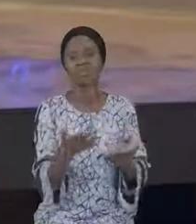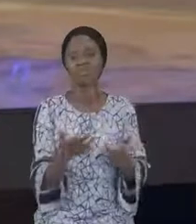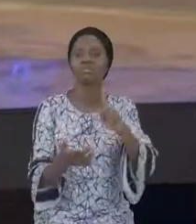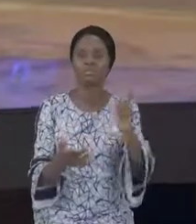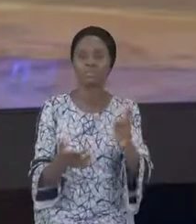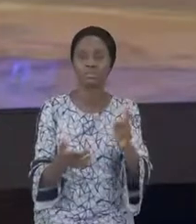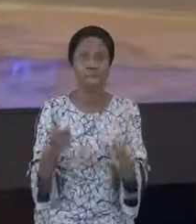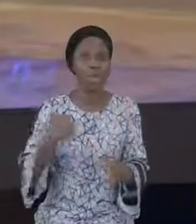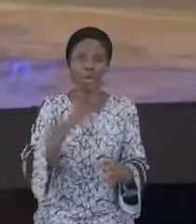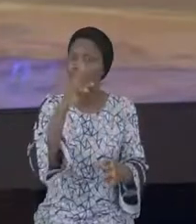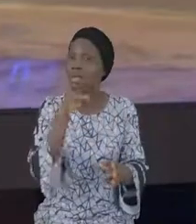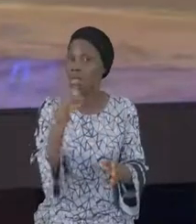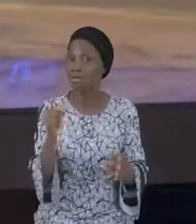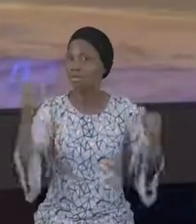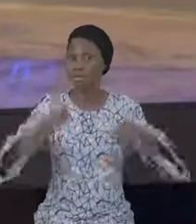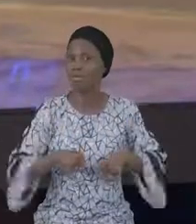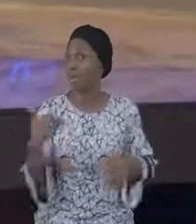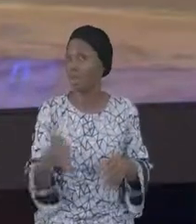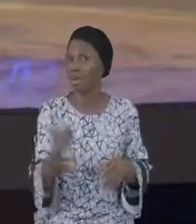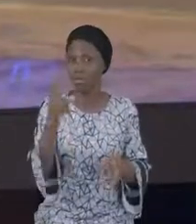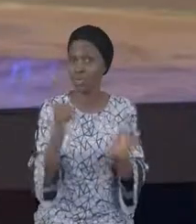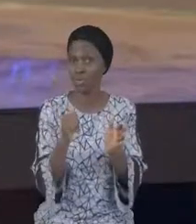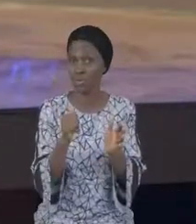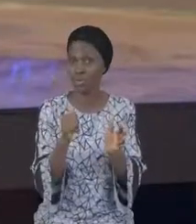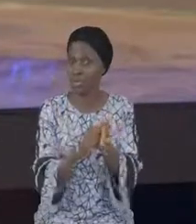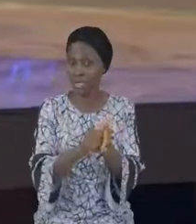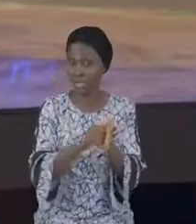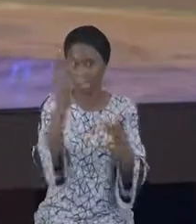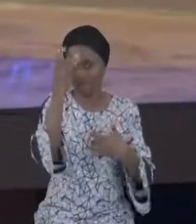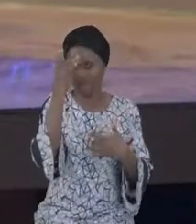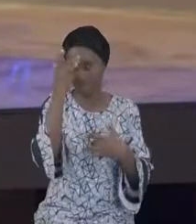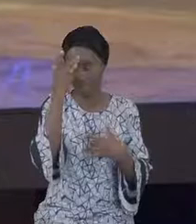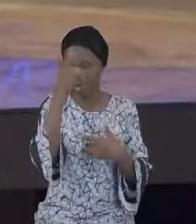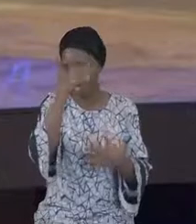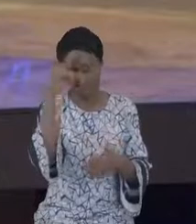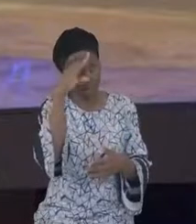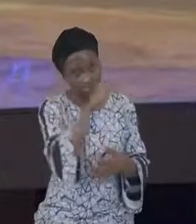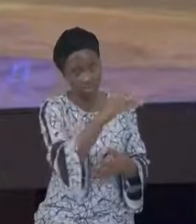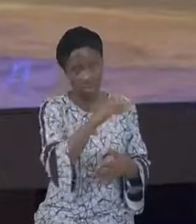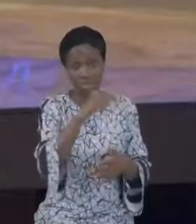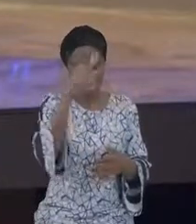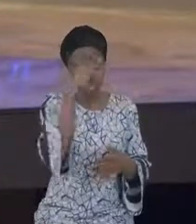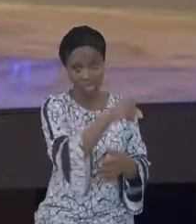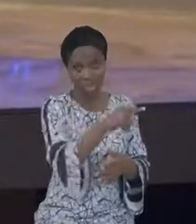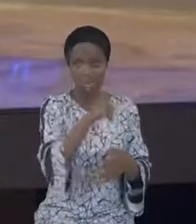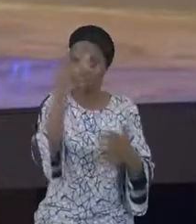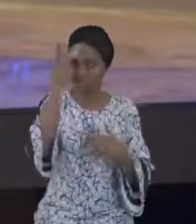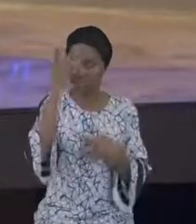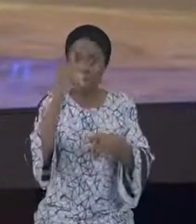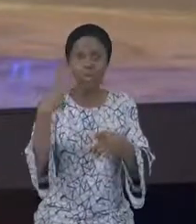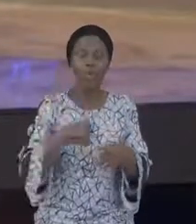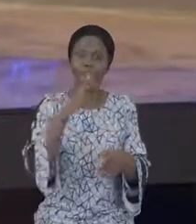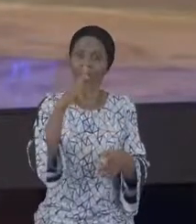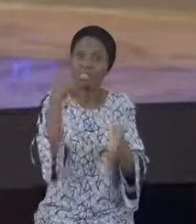personne parce que la personne est malade, mais nous disons que nous n'allons pas mesurer les promesses de Dieu